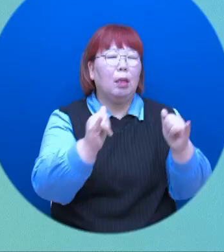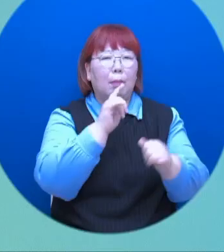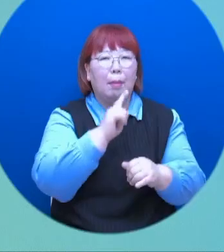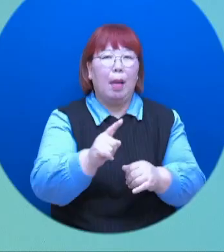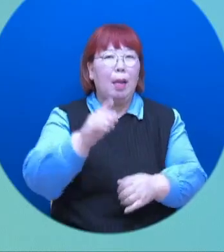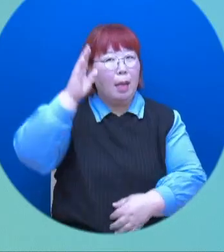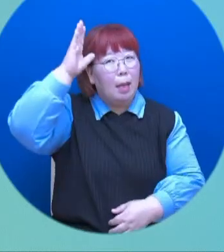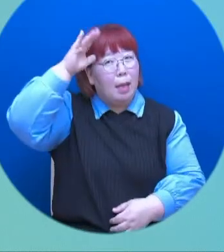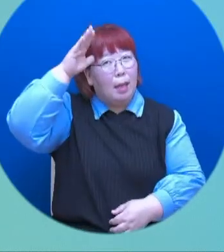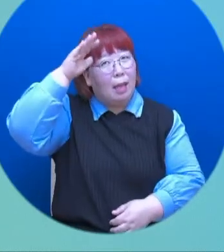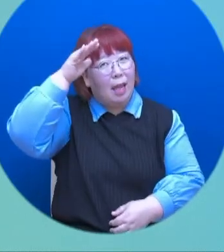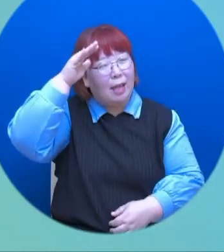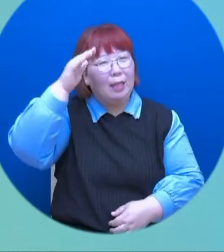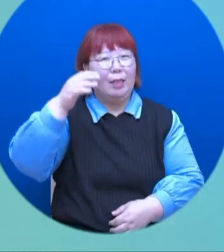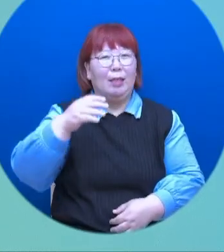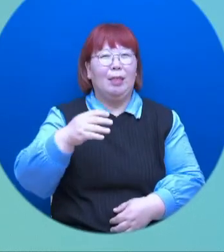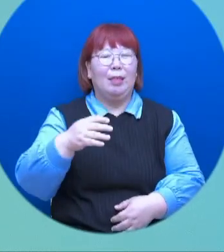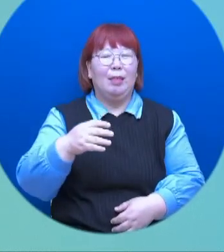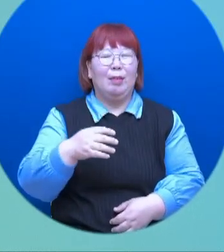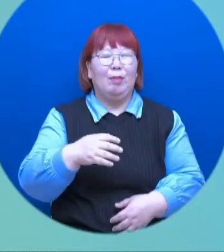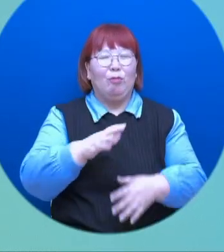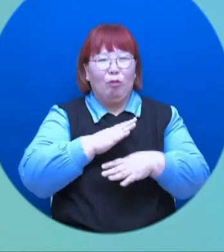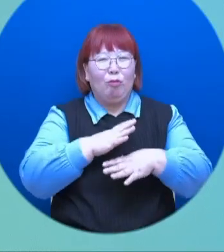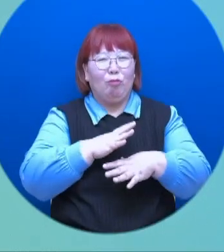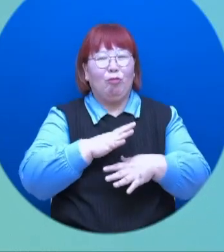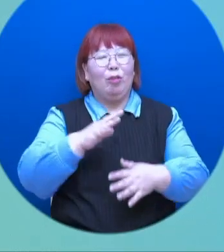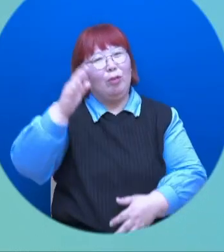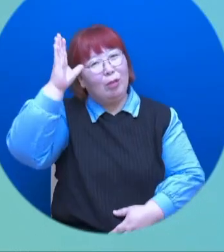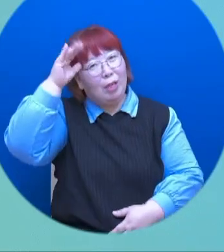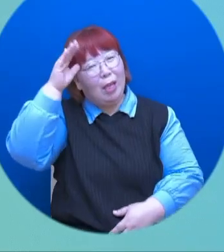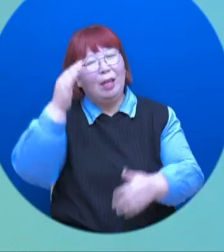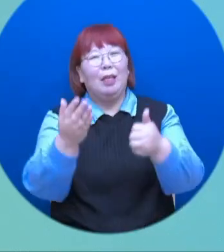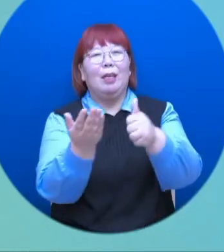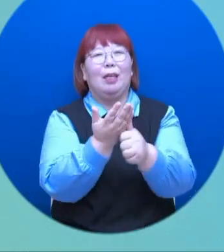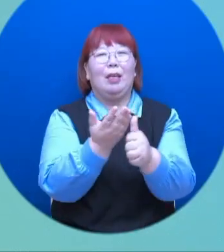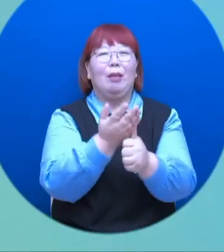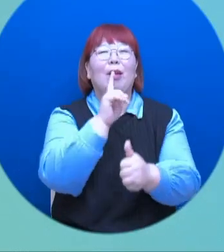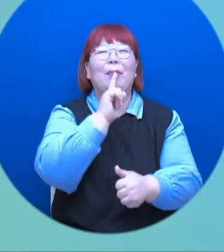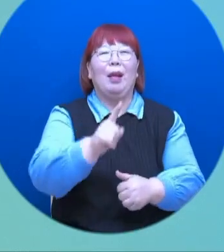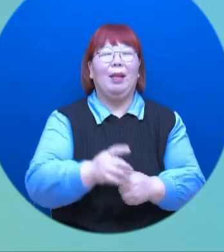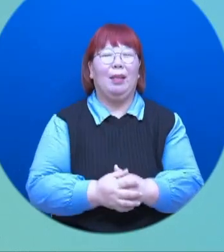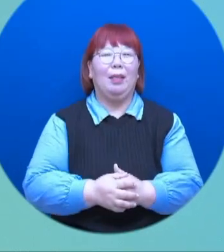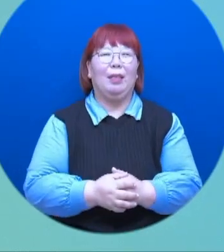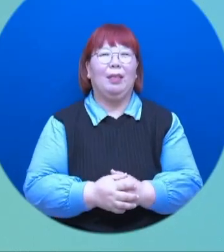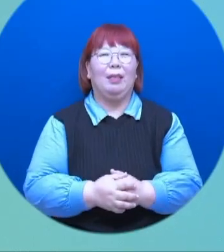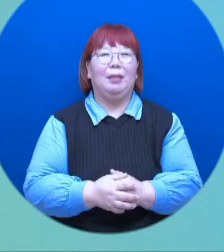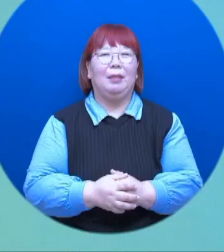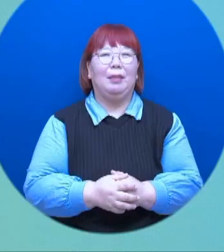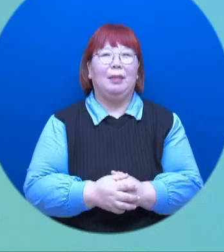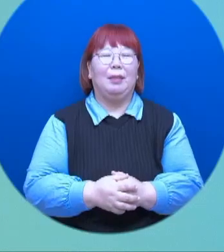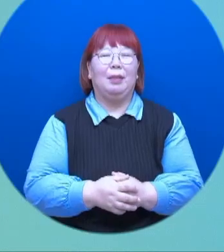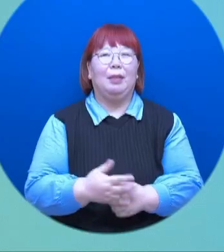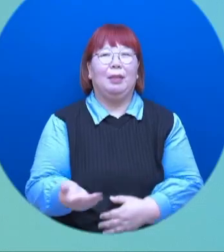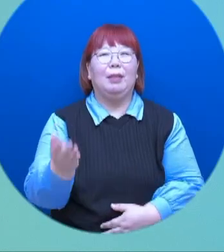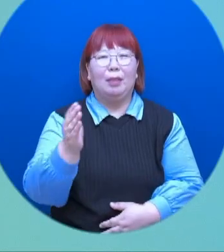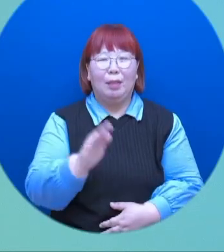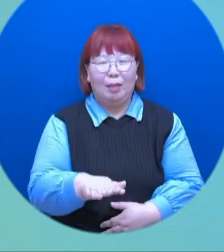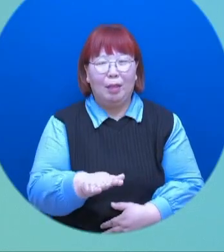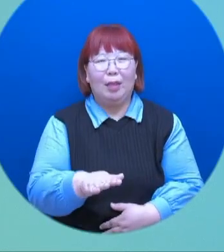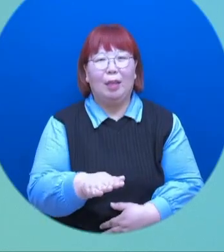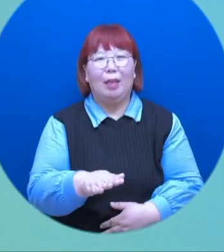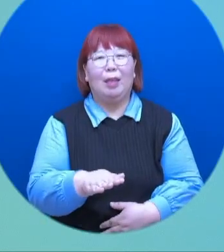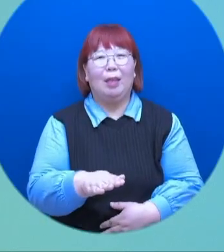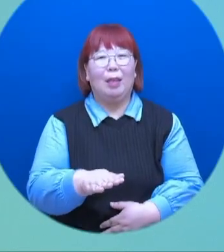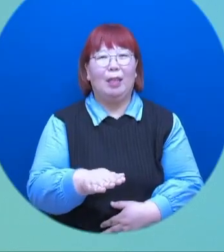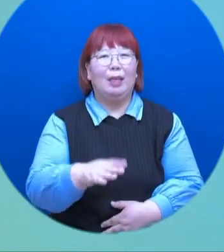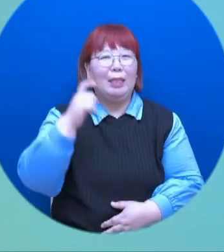개를, 아주 센 개를 키워라. 이렇게 안내해 줬어요. 그런데 뭐라고 그러는지 아세요?